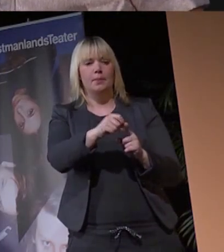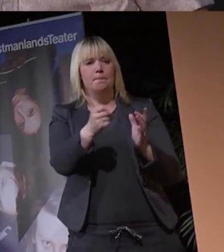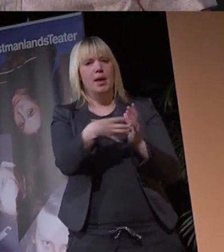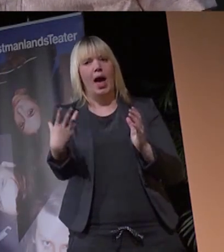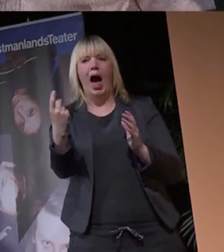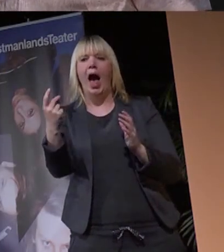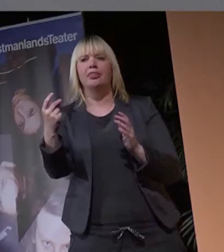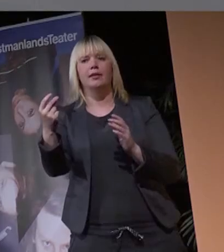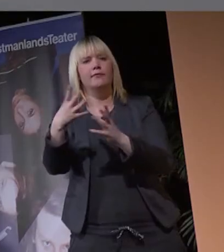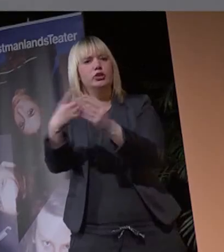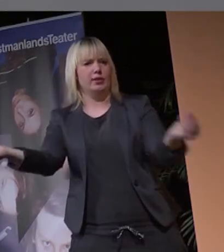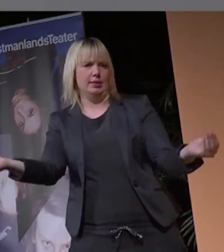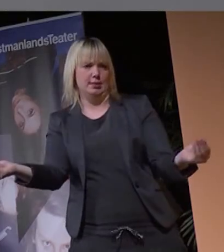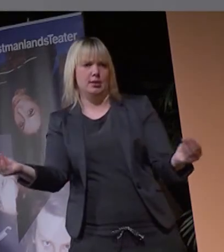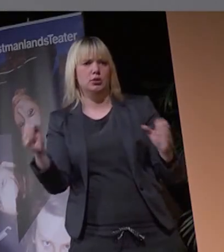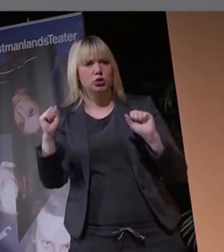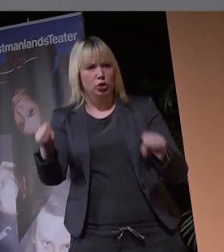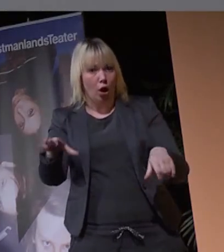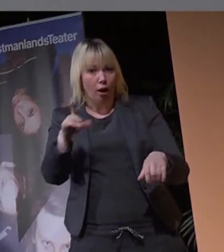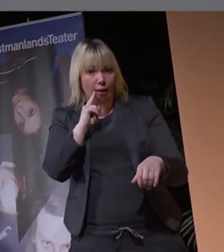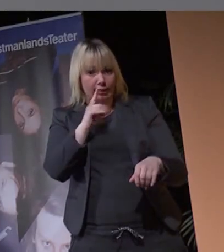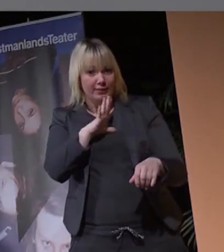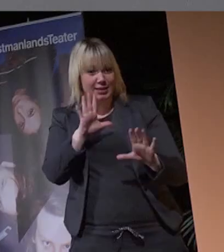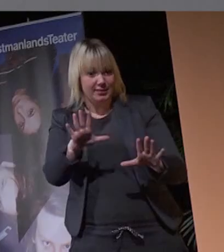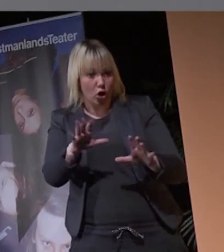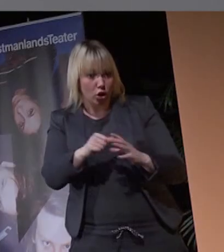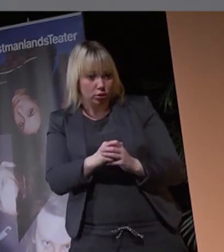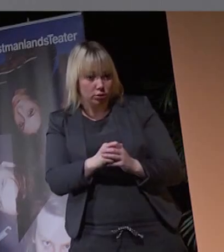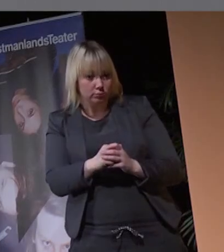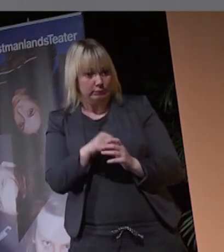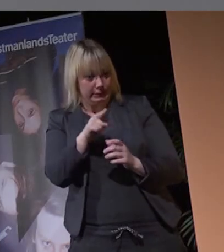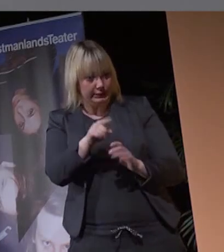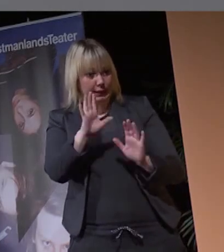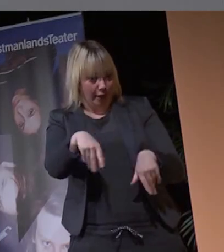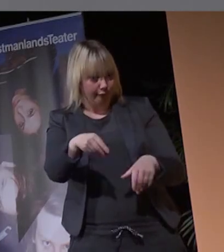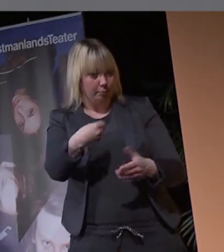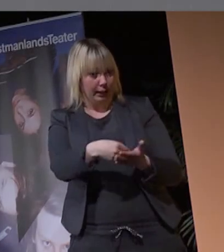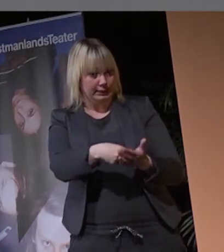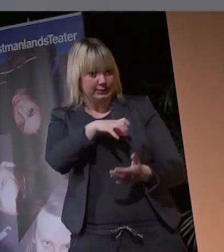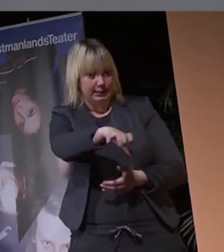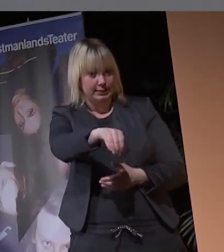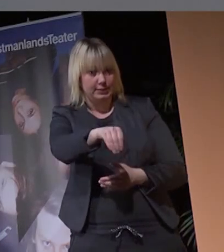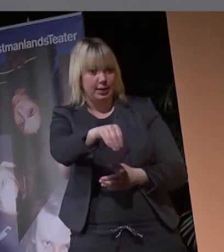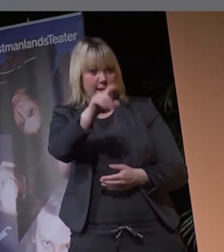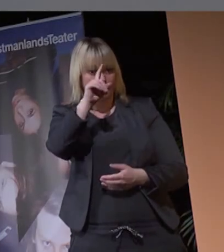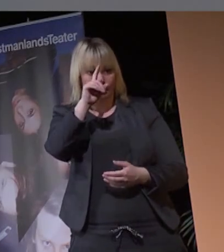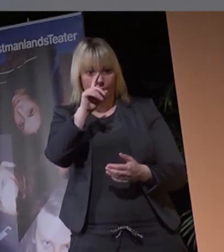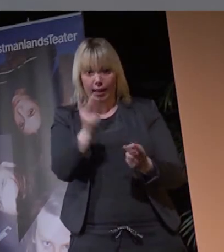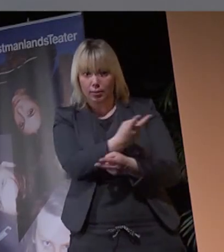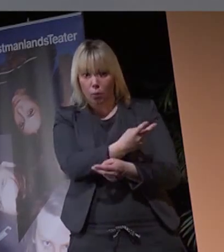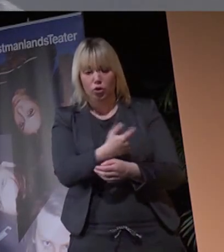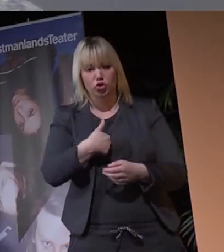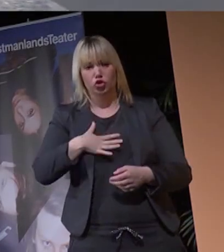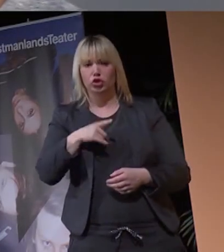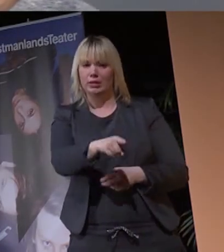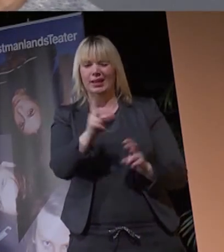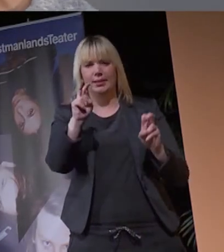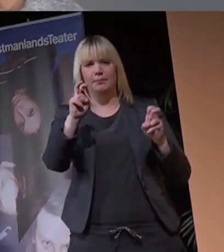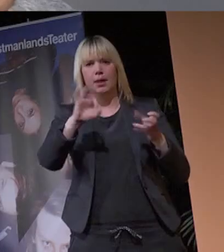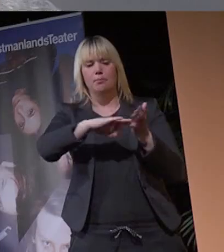är en bredd som alltid ska finnas där. Men ni ökar på pengar till det ändå. Ja. Skapande skola är, tycker jag, en sån här